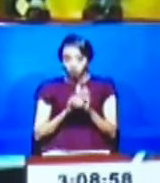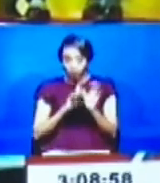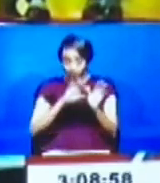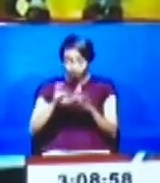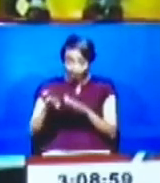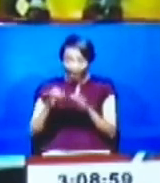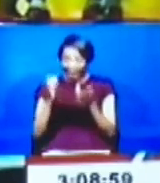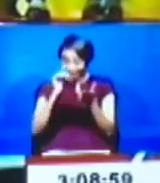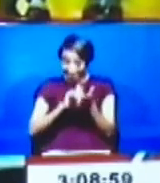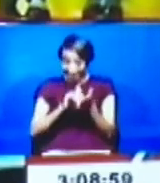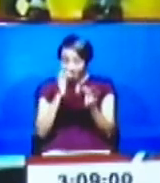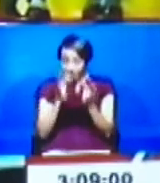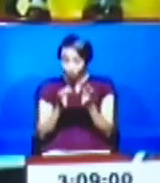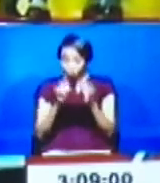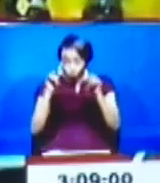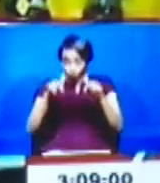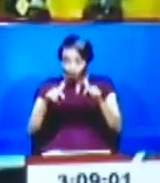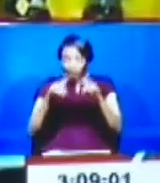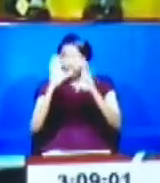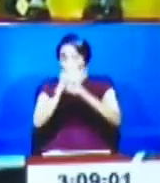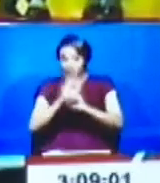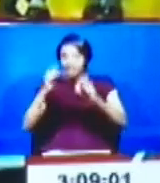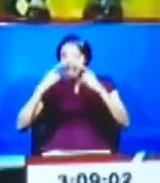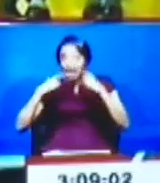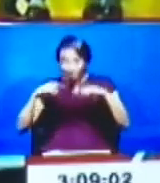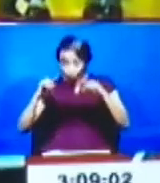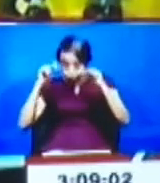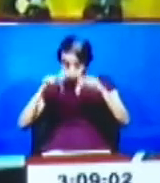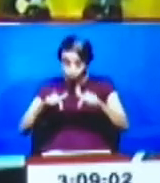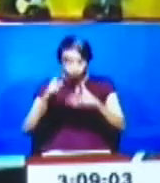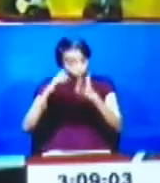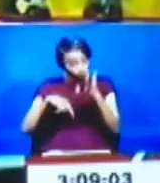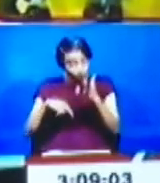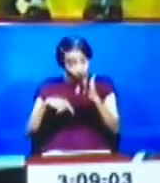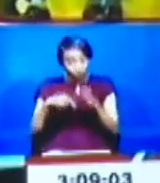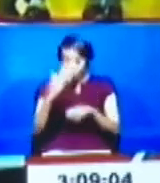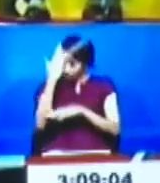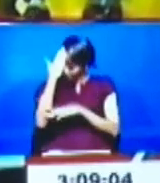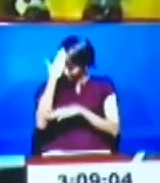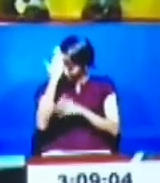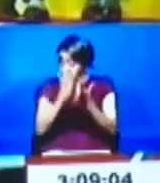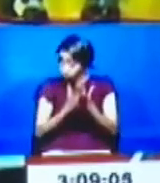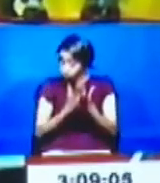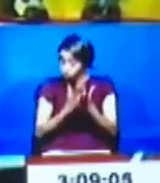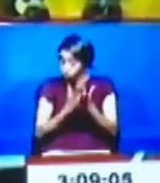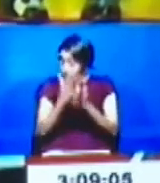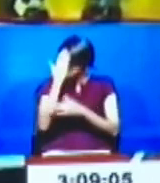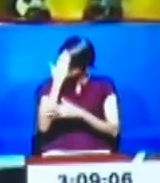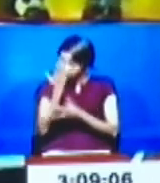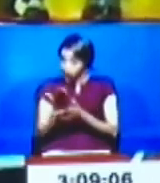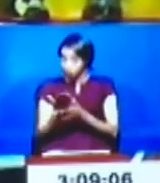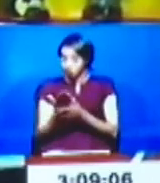tebafavoringa kubakkiriza obagaana teera. Omuntu yenna gwe baba n'awangula mu kalulu k'e Kenya mu nnaku bbiri aba yategedde nti